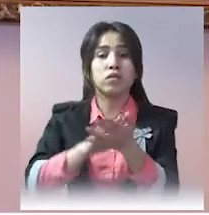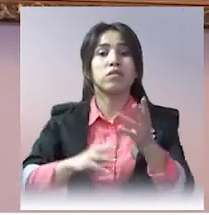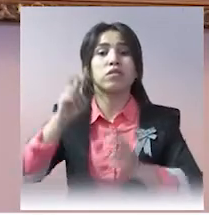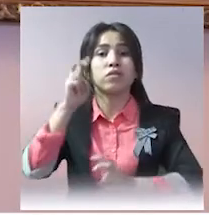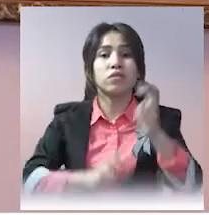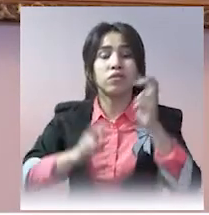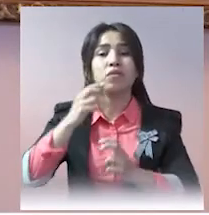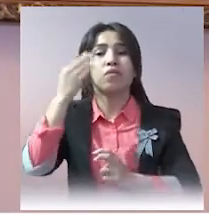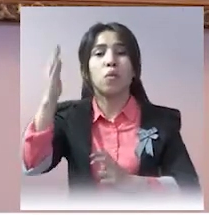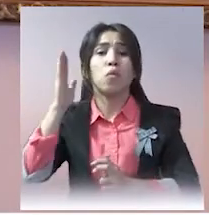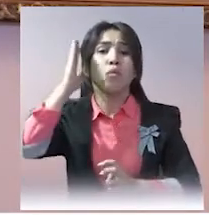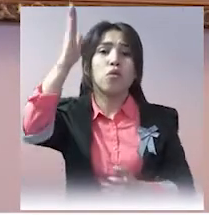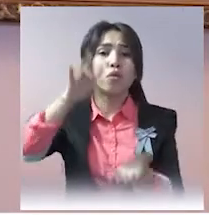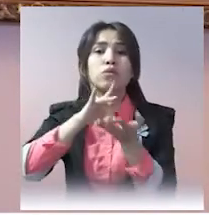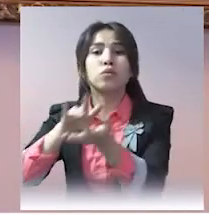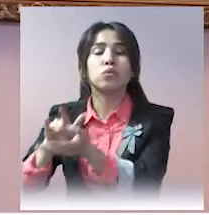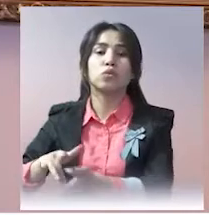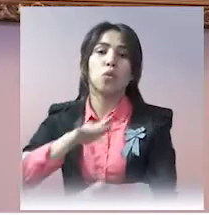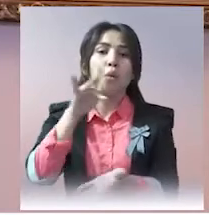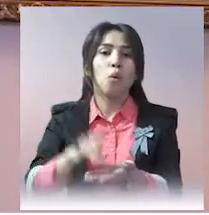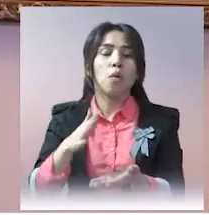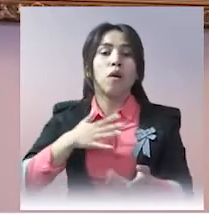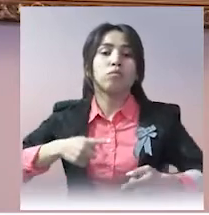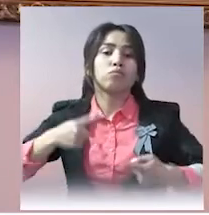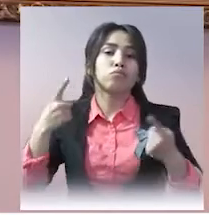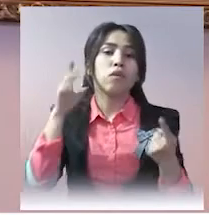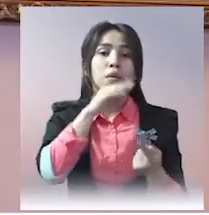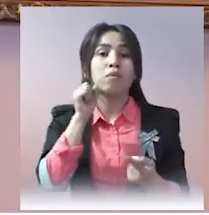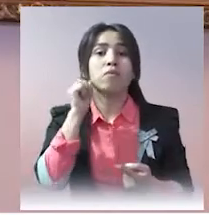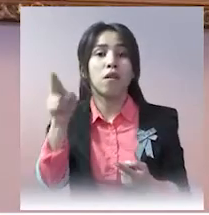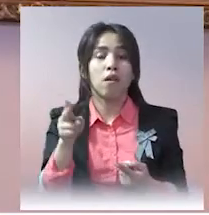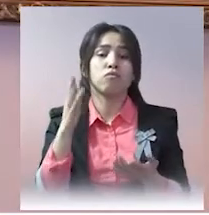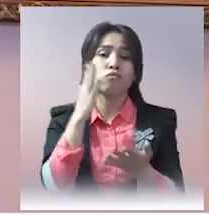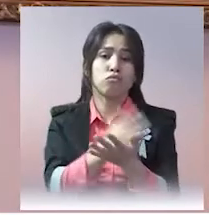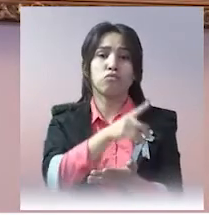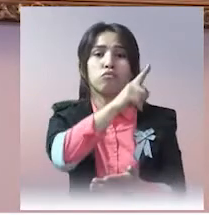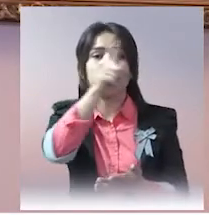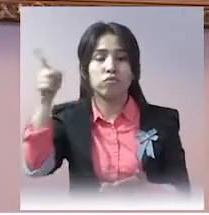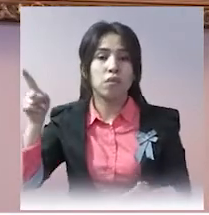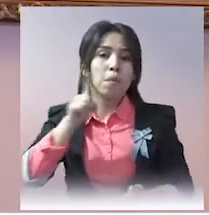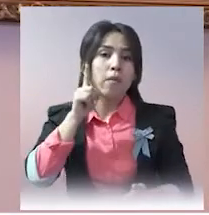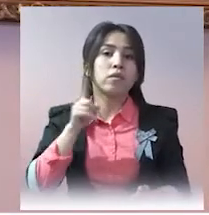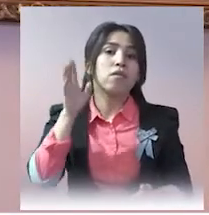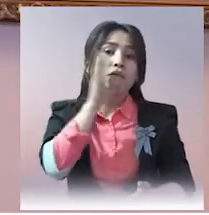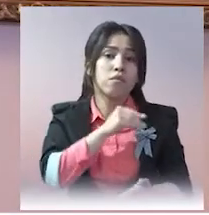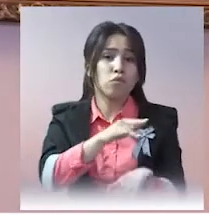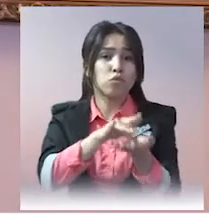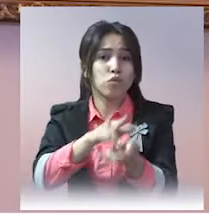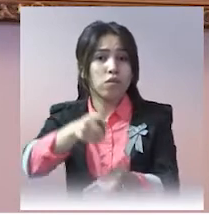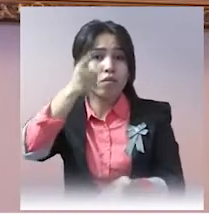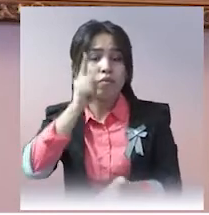мен шынымды айтсам мәжбүр болдым. Өйткені бәрін көріп біліп отырып үндемей отырып қасиетімді мінезімде жоқ